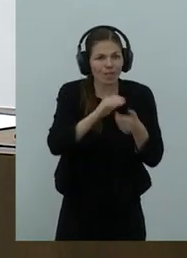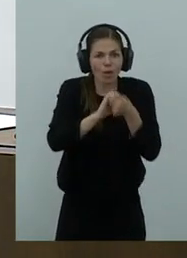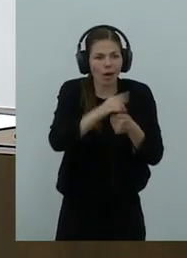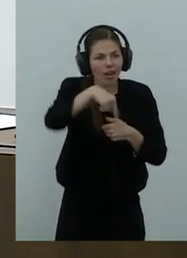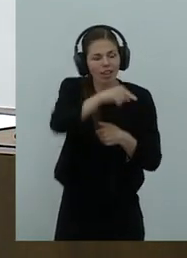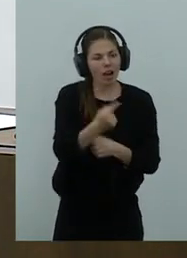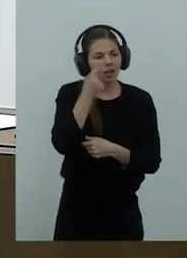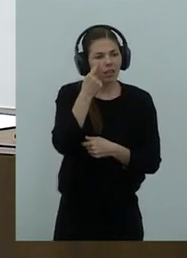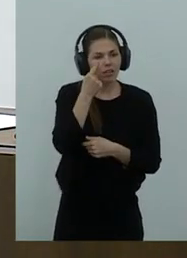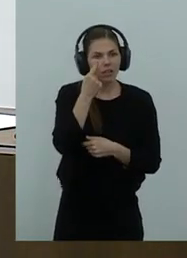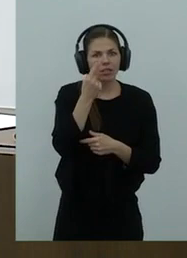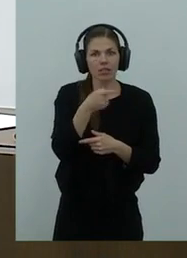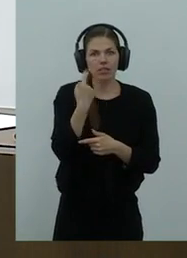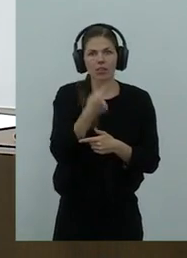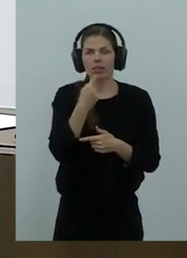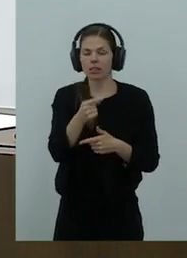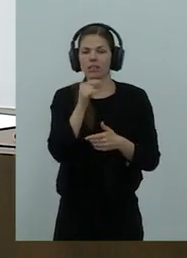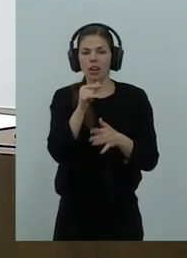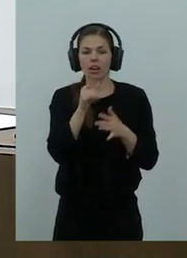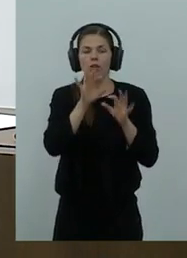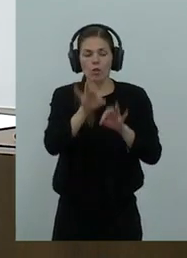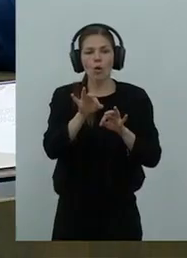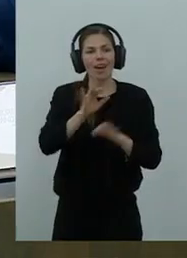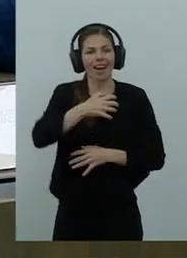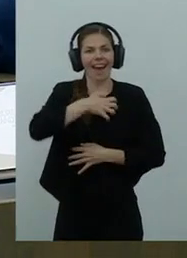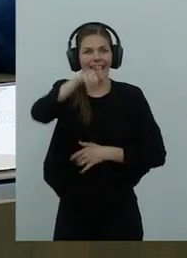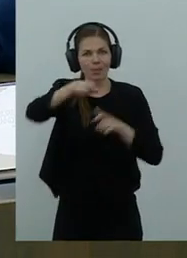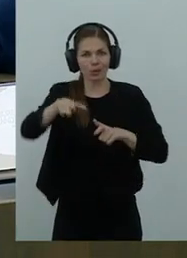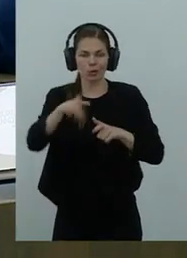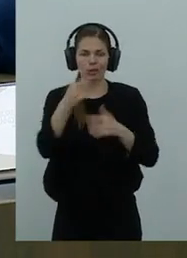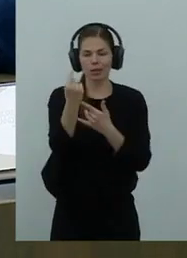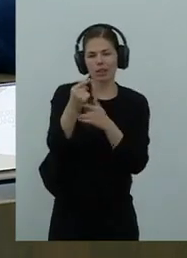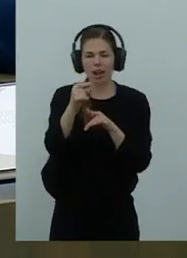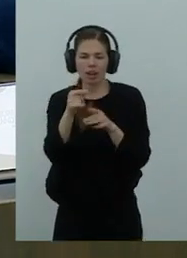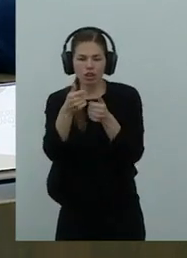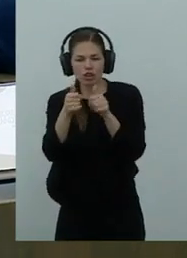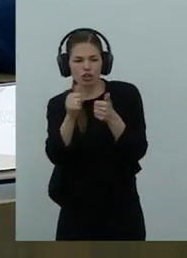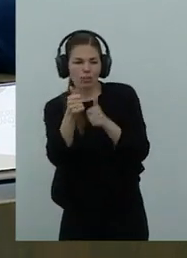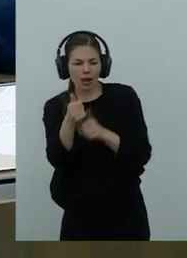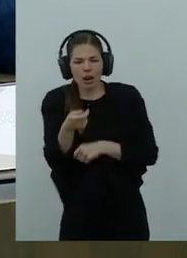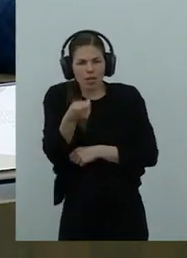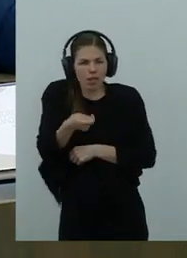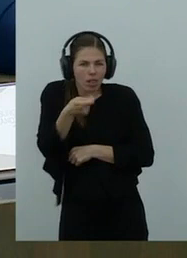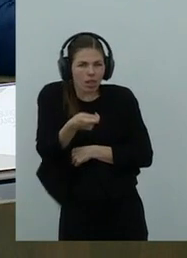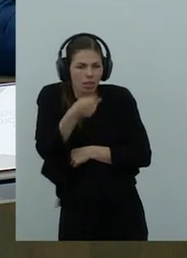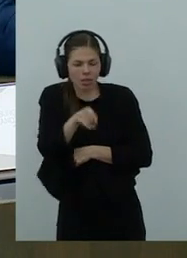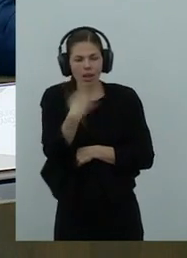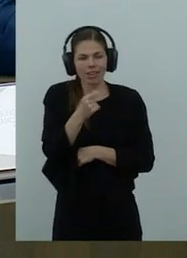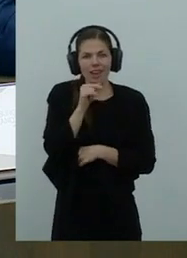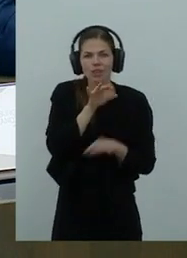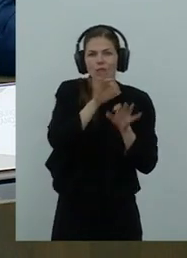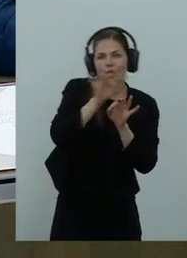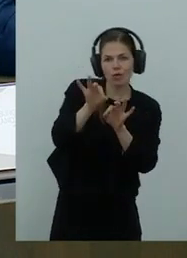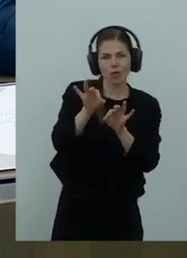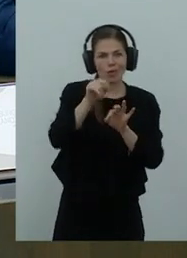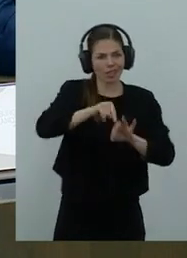zum Eldorado für Reiche, für Spekulanten und für Investoren werden bei uns im Land. Und da helfen nicht diese ca. 50